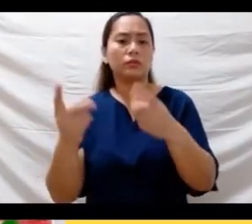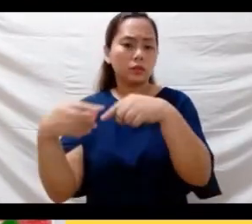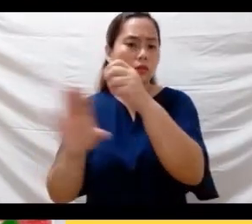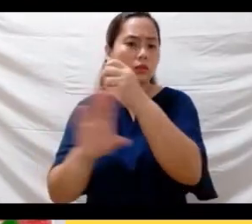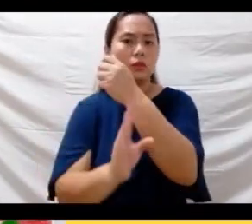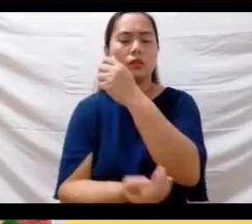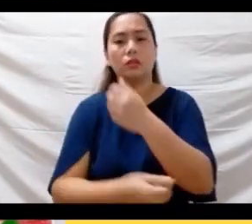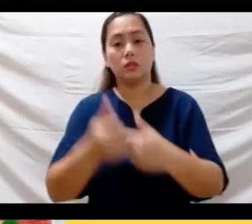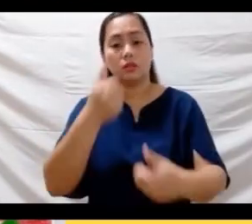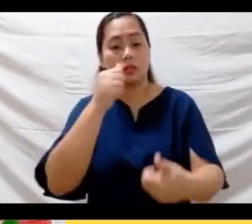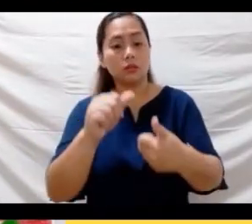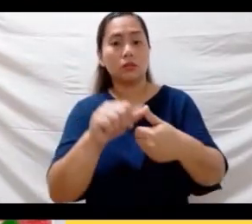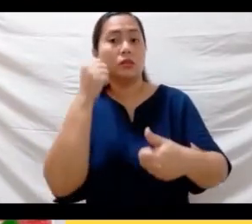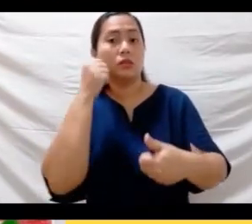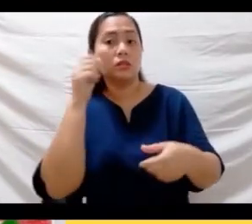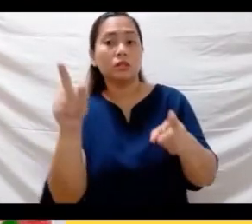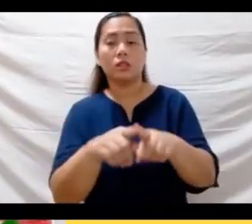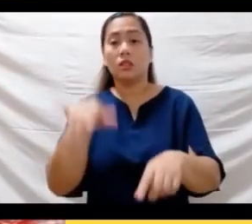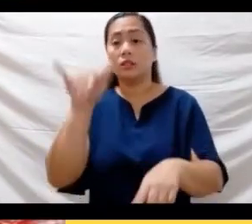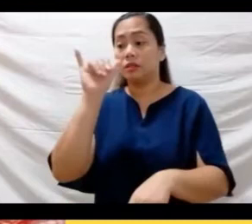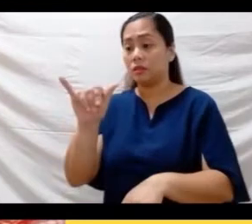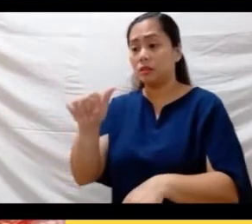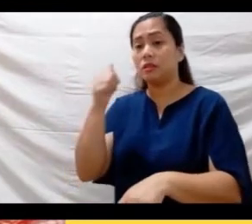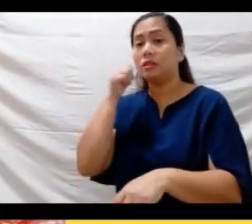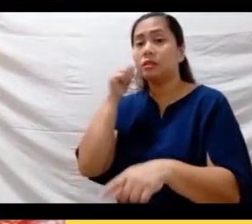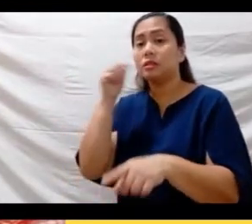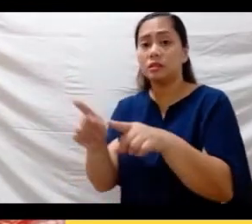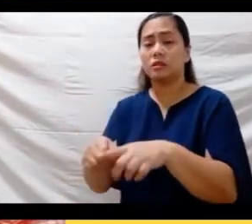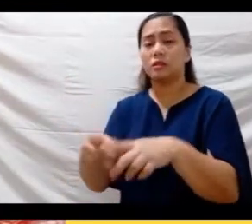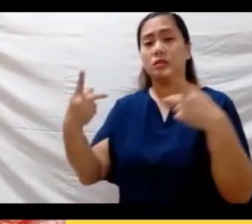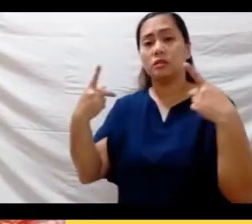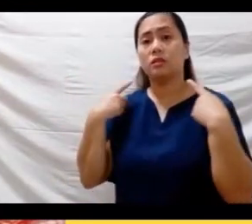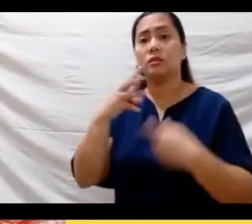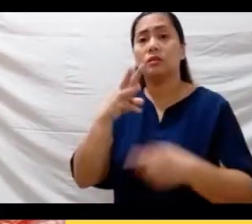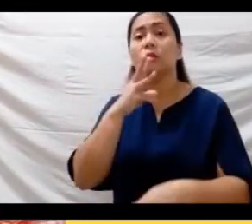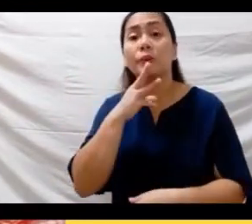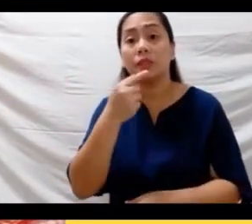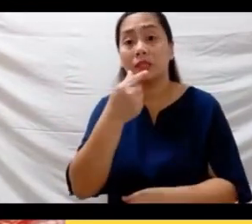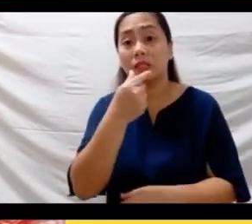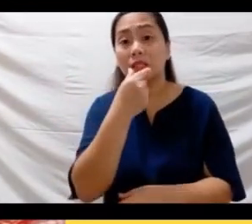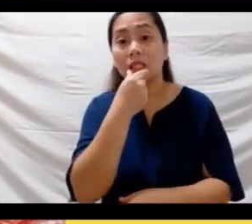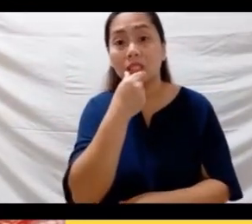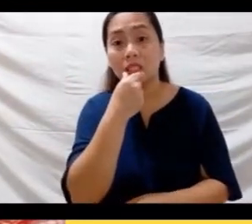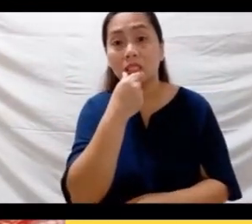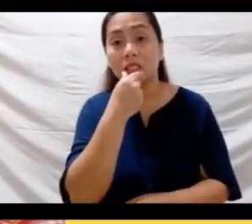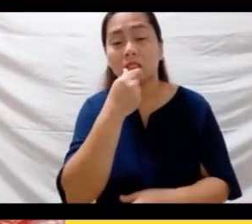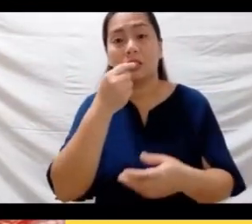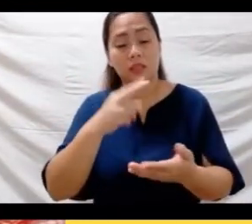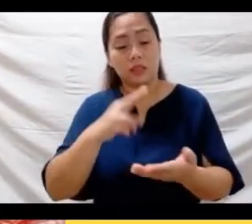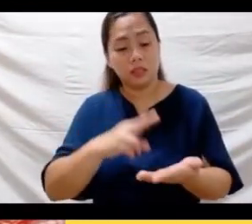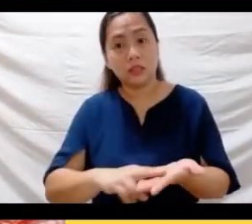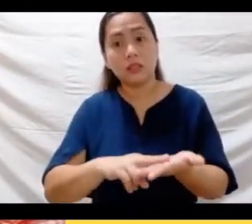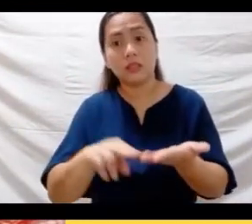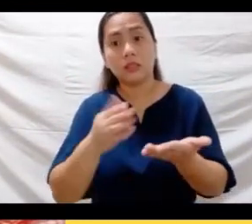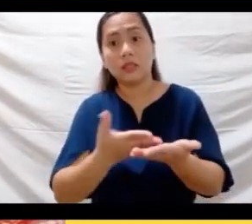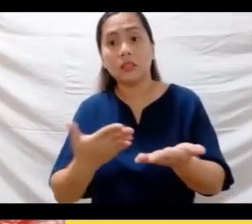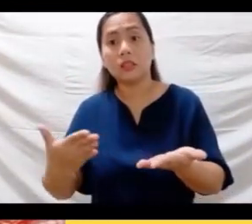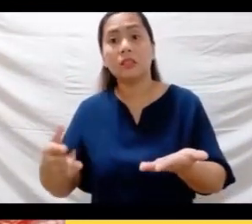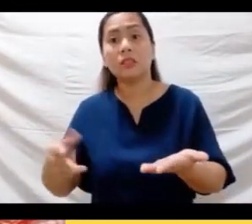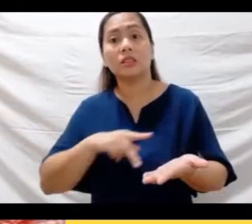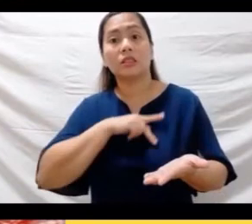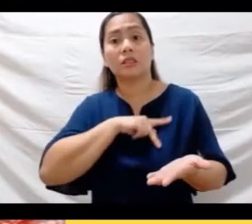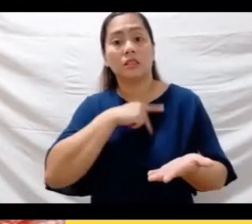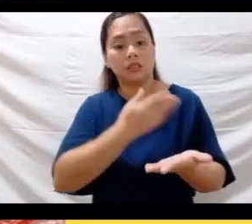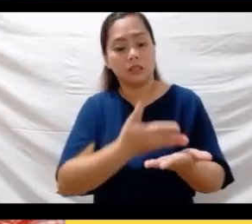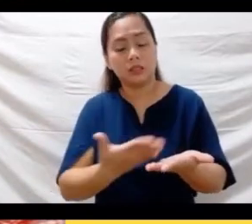ate. Opo, ate, may dala akong tubig, biskuit, hygiene kit, personal na